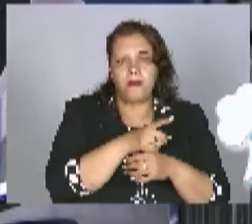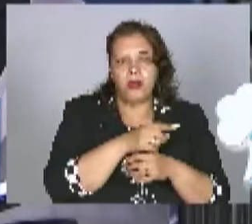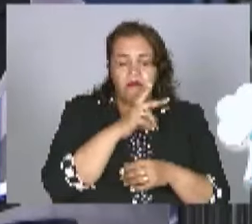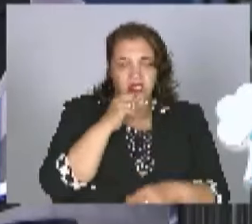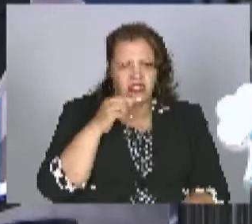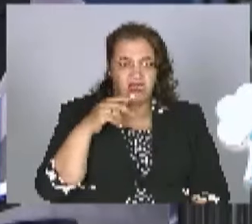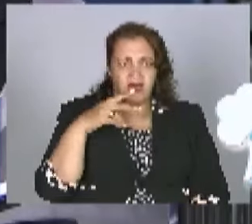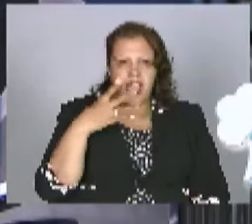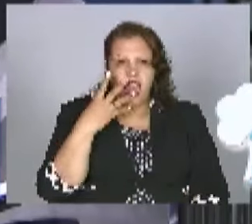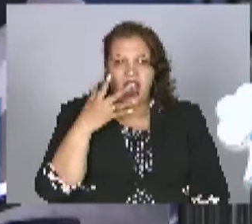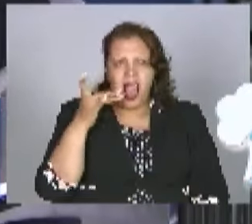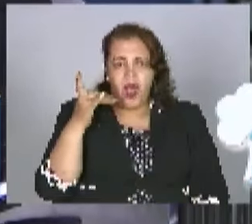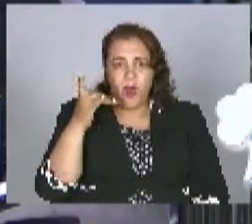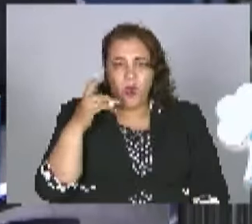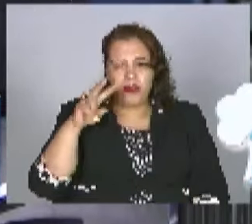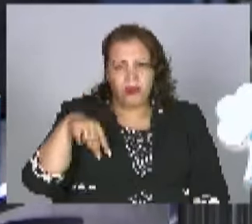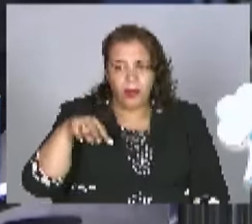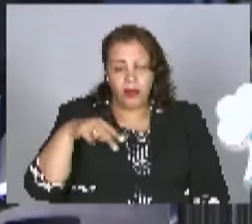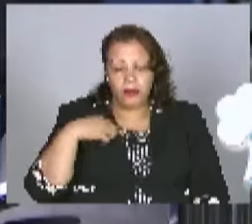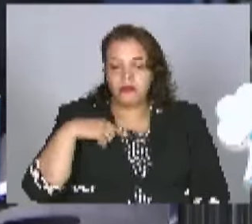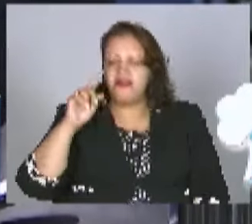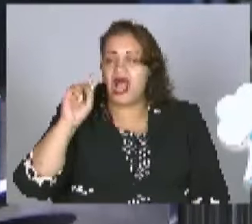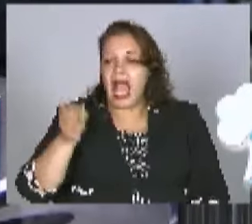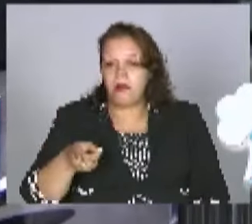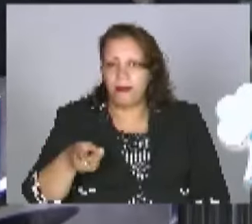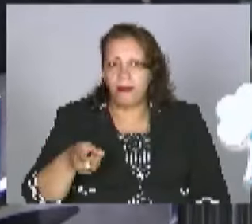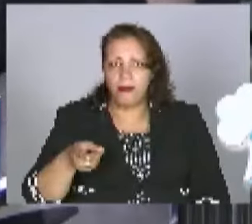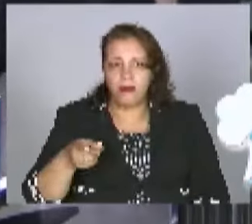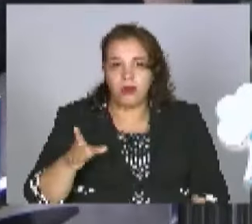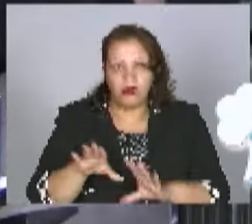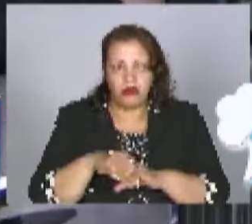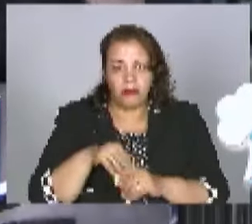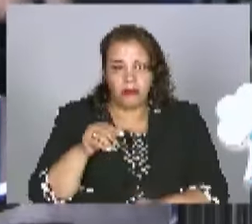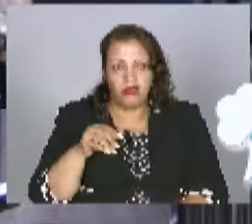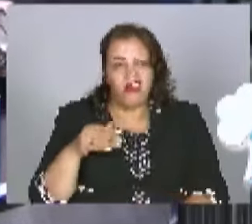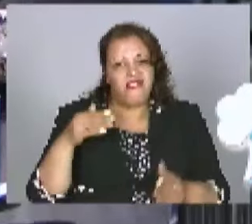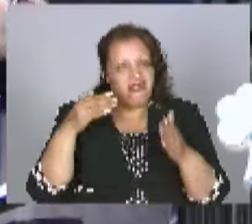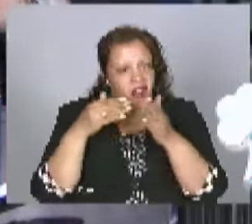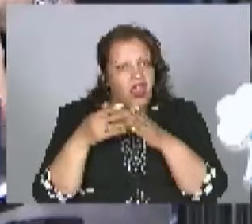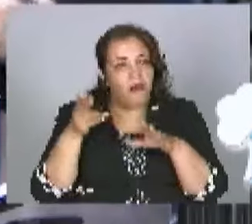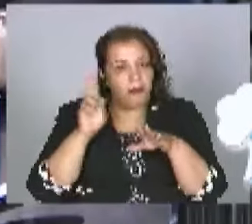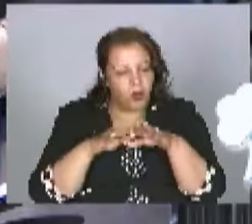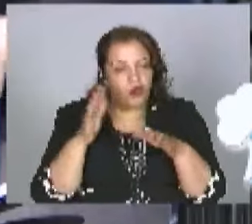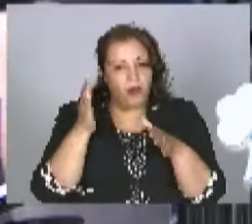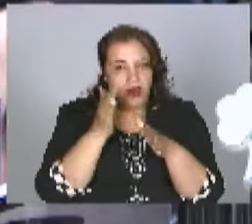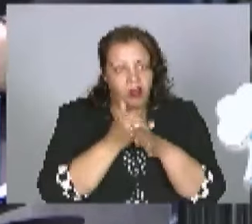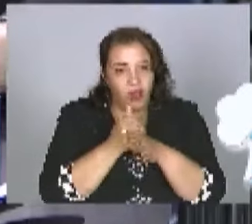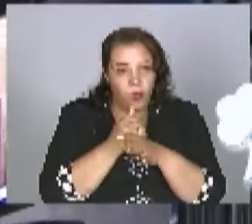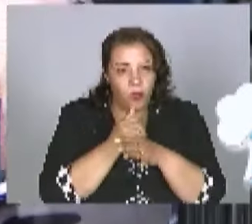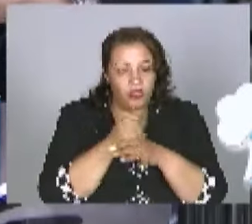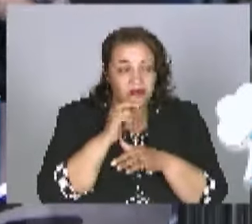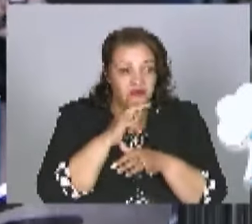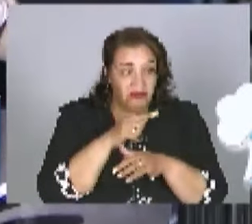راجل لا ده بتحكمه هو راجل دي هتيجي لما تتجوز هيبقى وضعها ايه